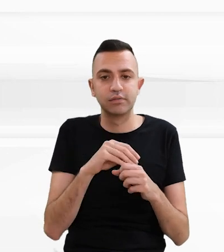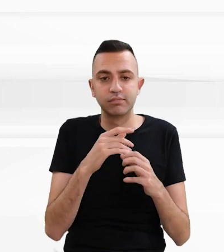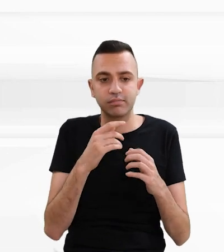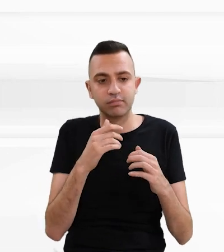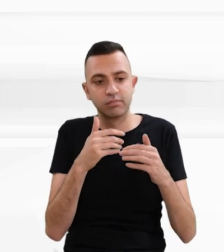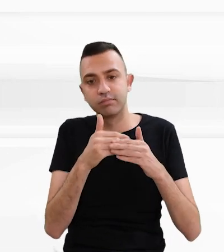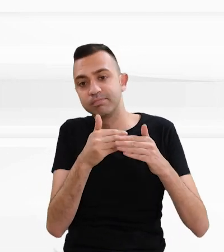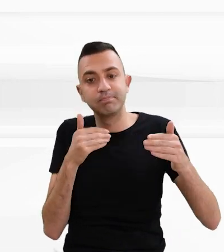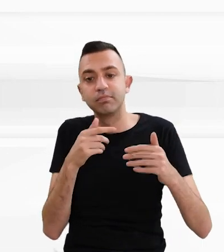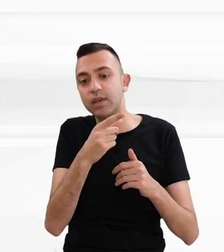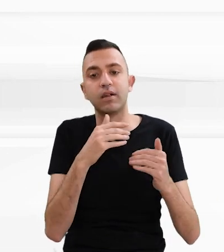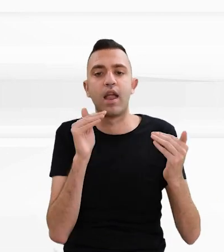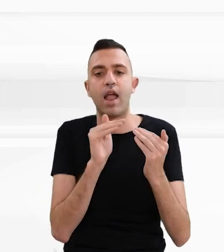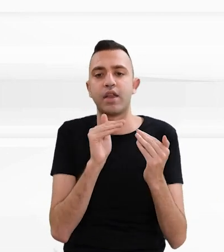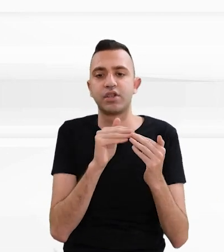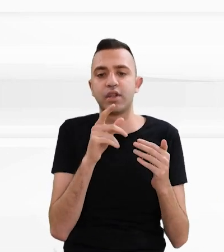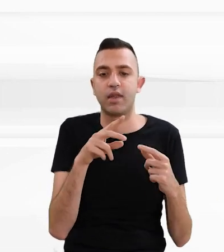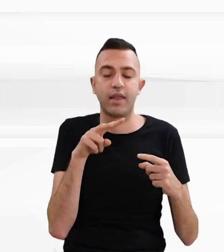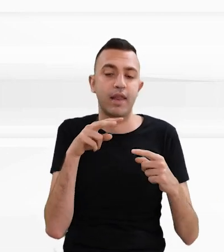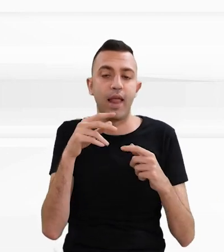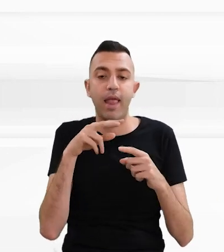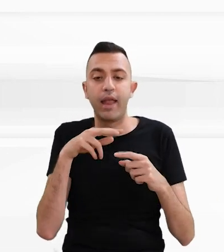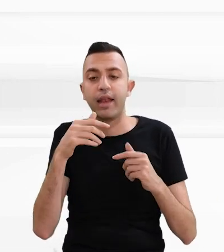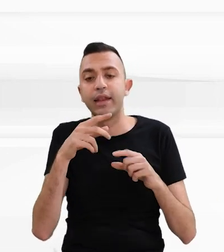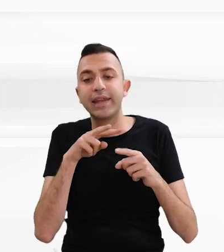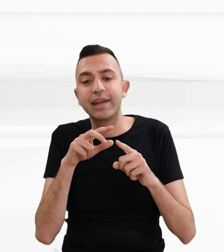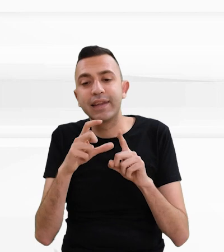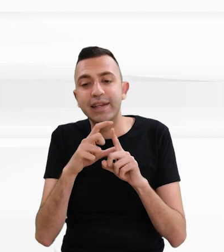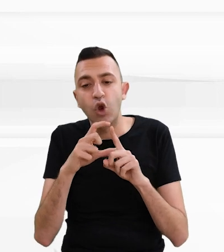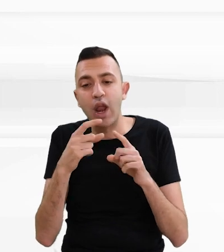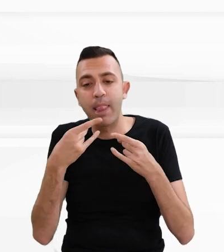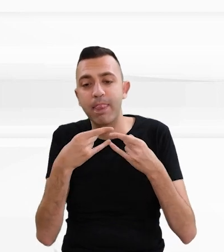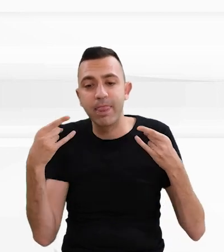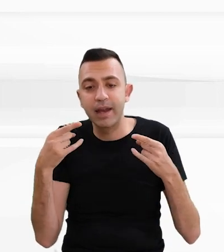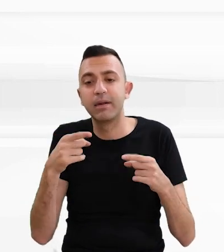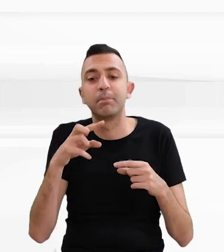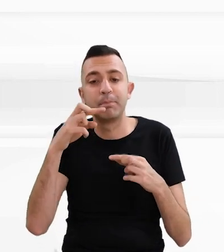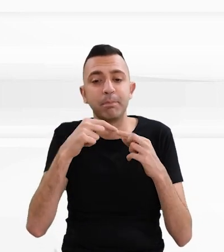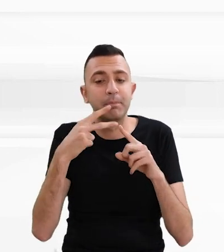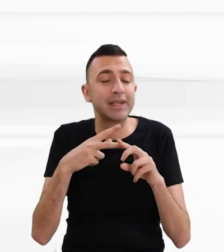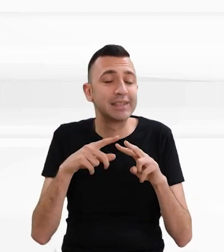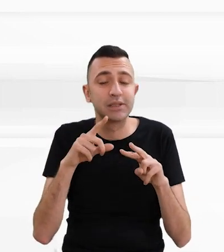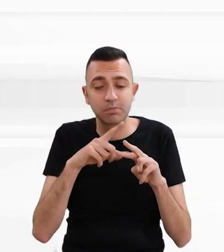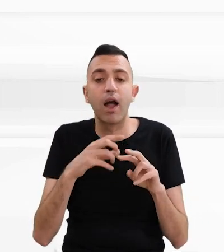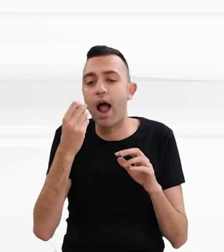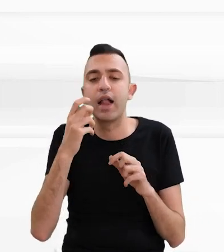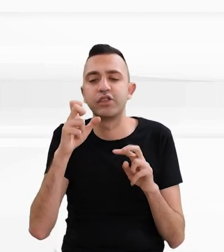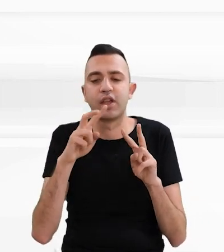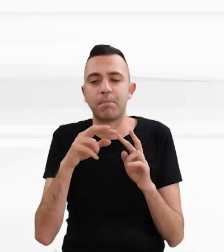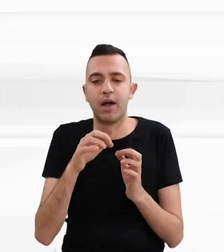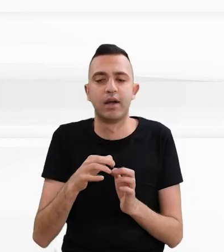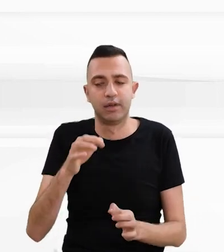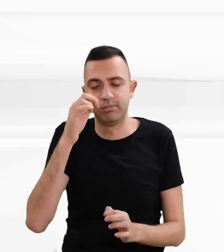birbirine eşittir buna göre dikdörtgenler prizması şeklindeki tahta bile olan yüksekliği kaç santimetredir şimdi ben bu